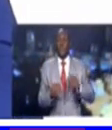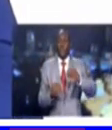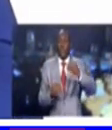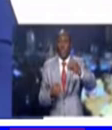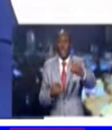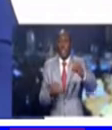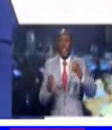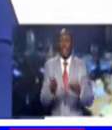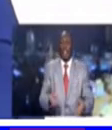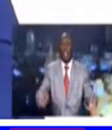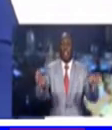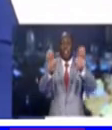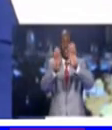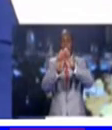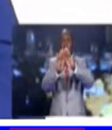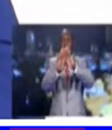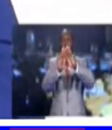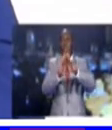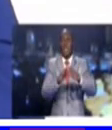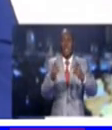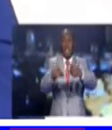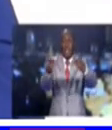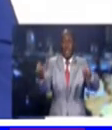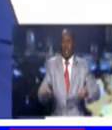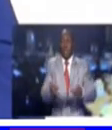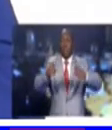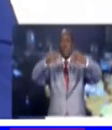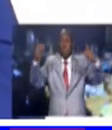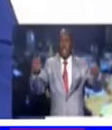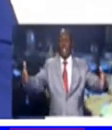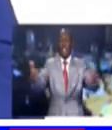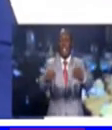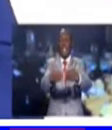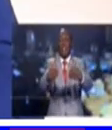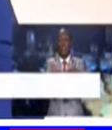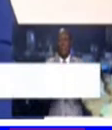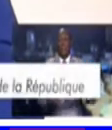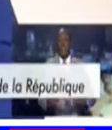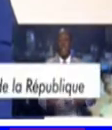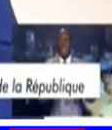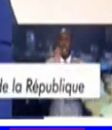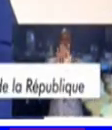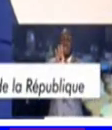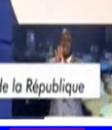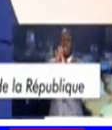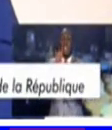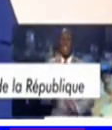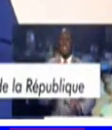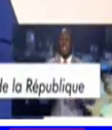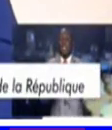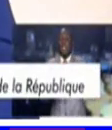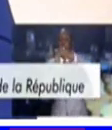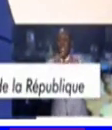la fermeture provisoire des lieux publics une réunion d'interdire à titre général